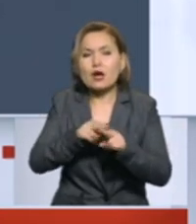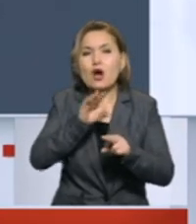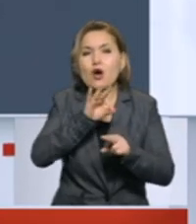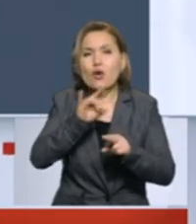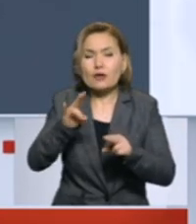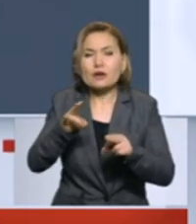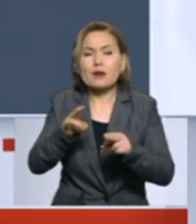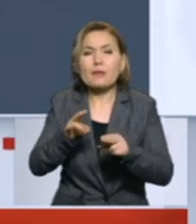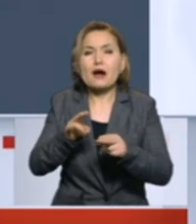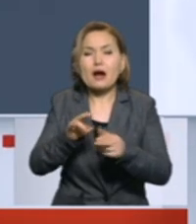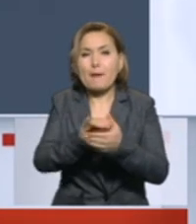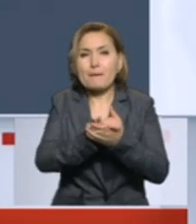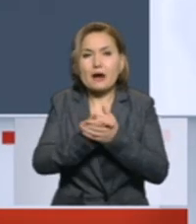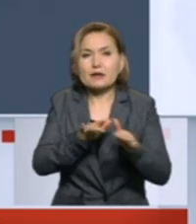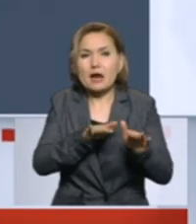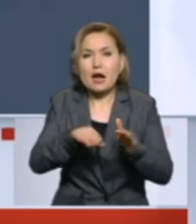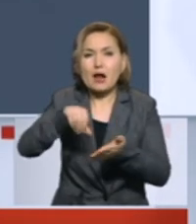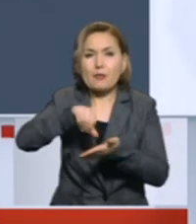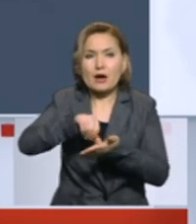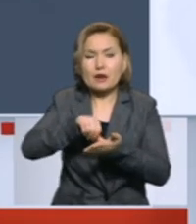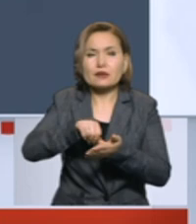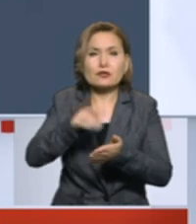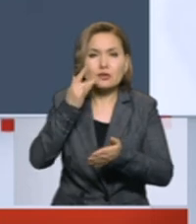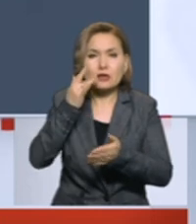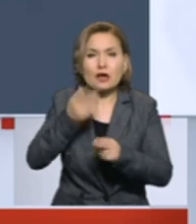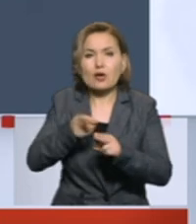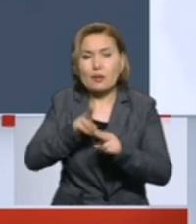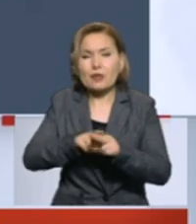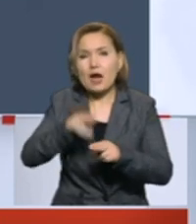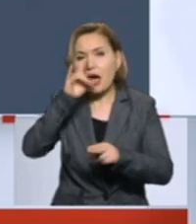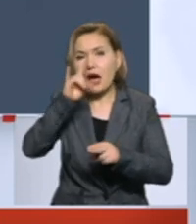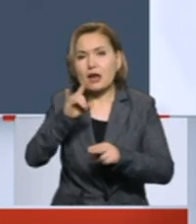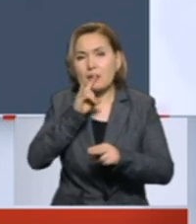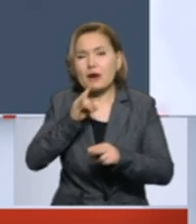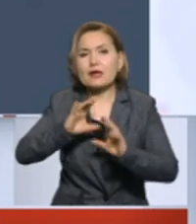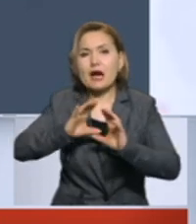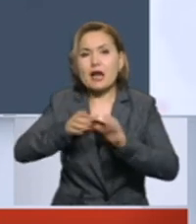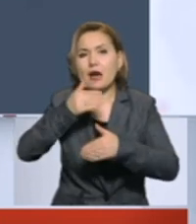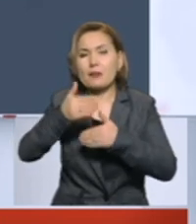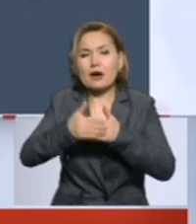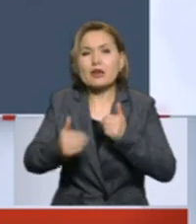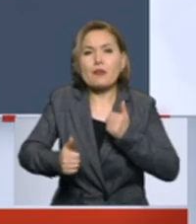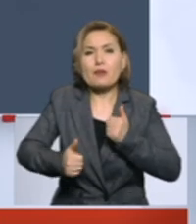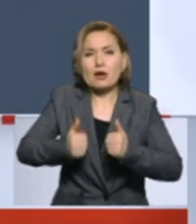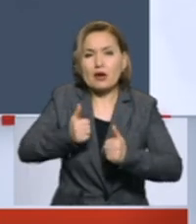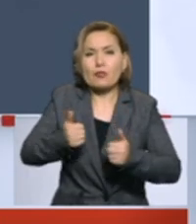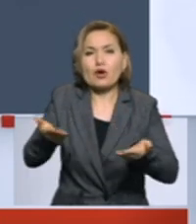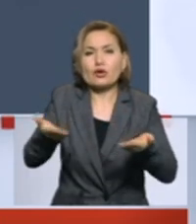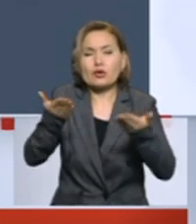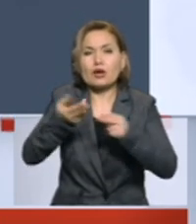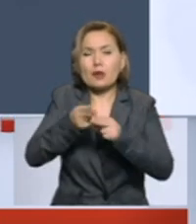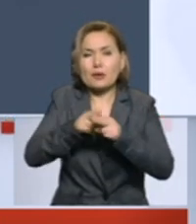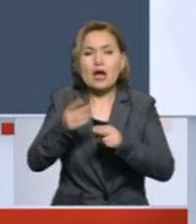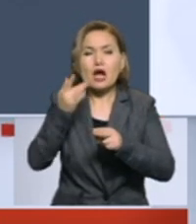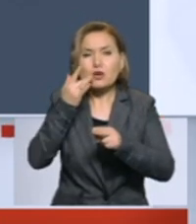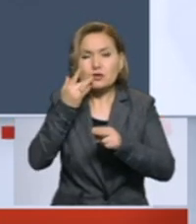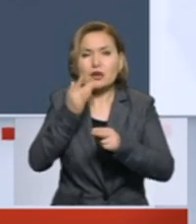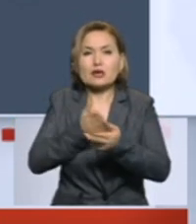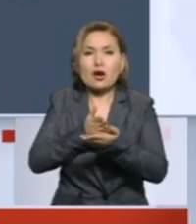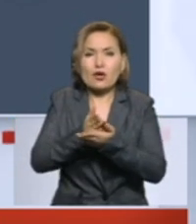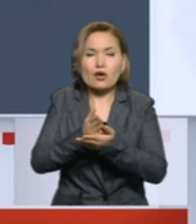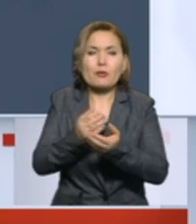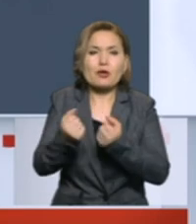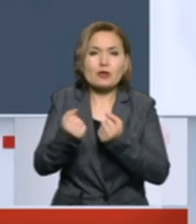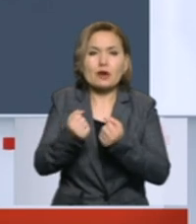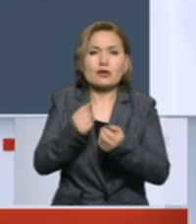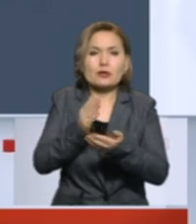ұлттар ұйымының бітімгерлік операцияларына қатысып келеді. Бұл еліміздің әлем алдындағы беделін көтеруге және ұстанымын нығайтуға